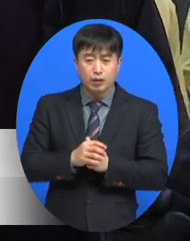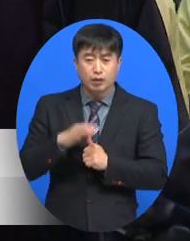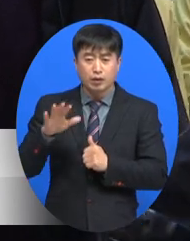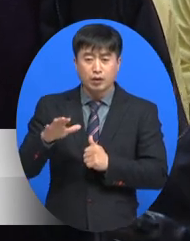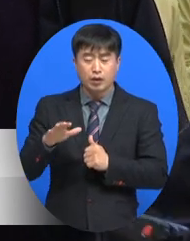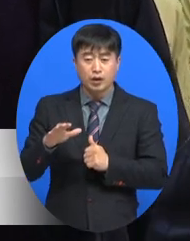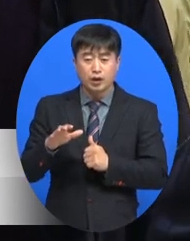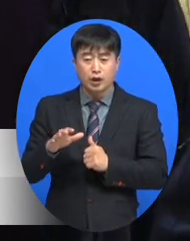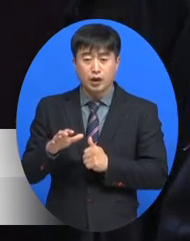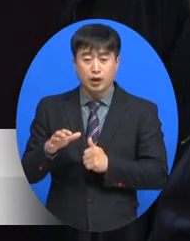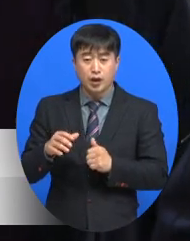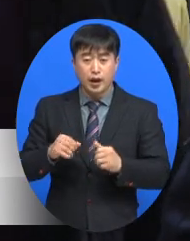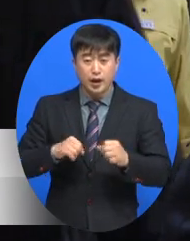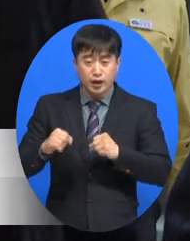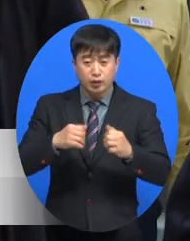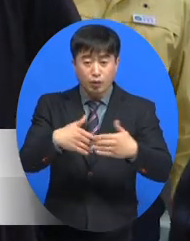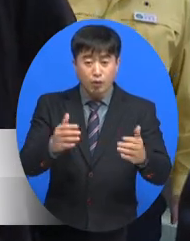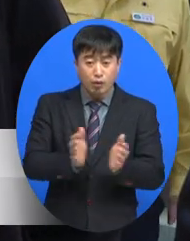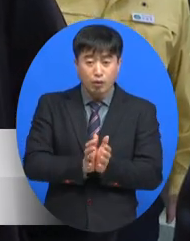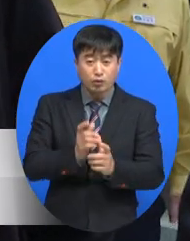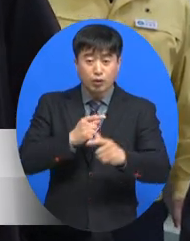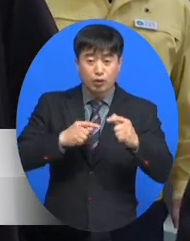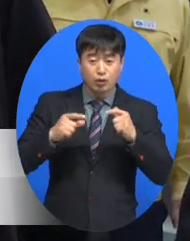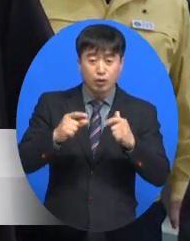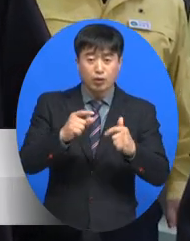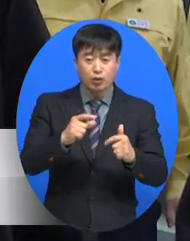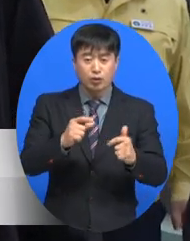네, 추가로 지금 현장탐지 위해서